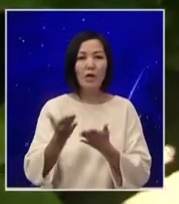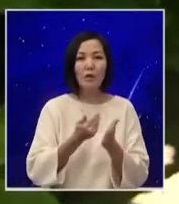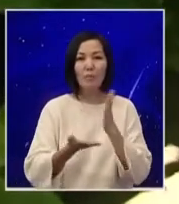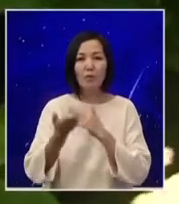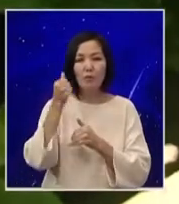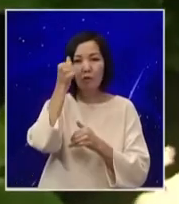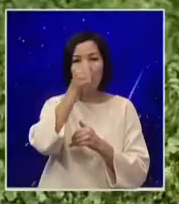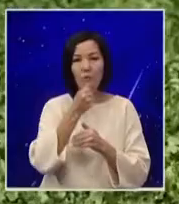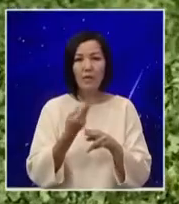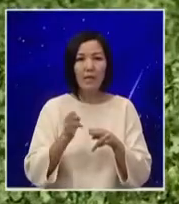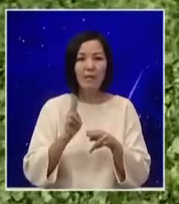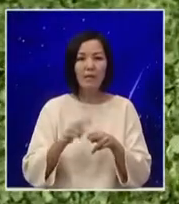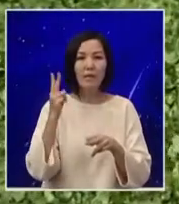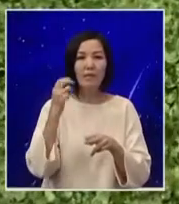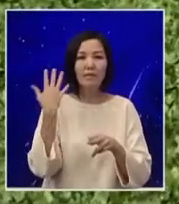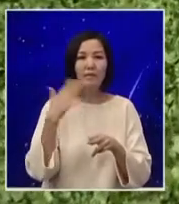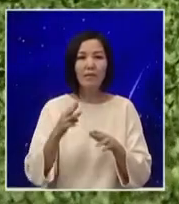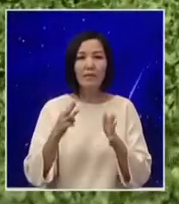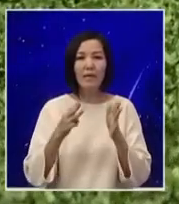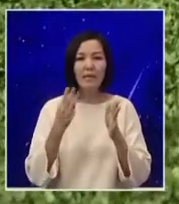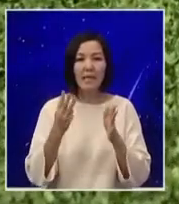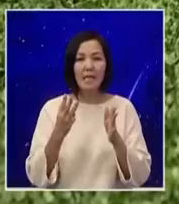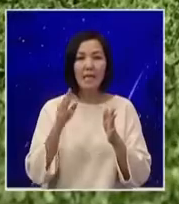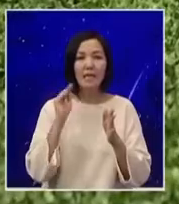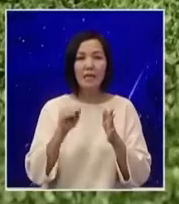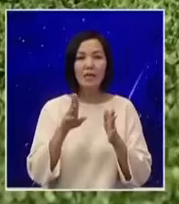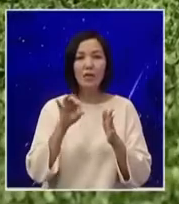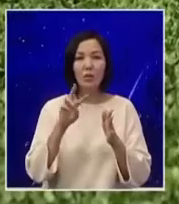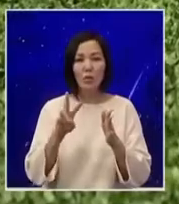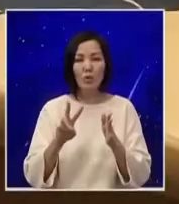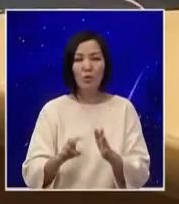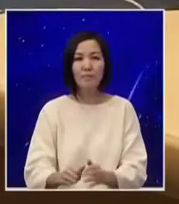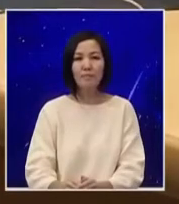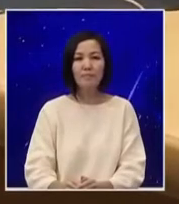года это почти двести пятьдесят три тысячи тонн